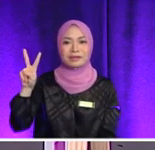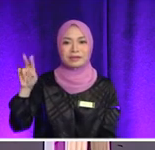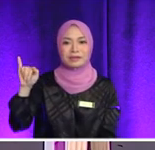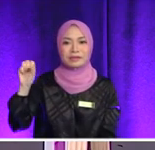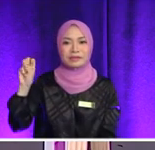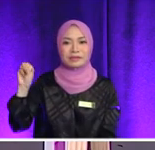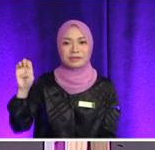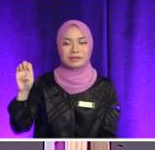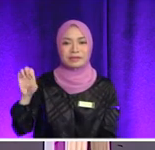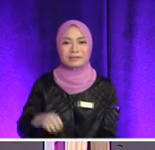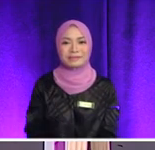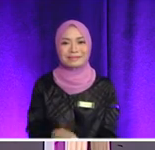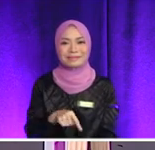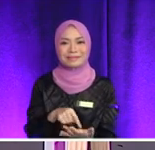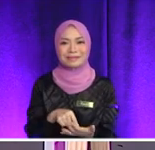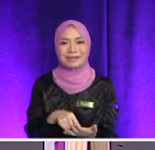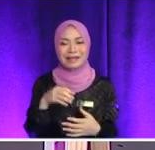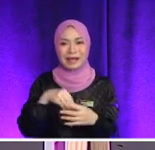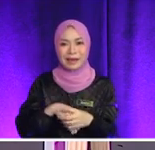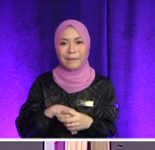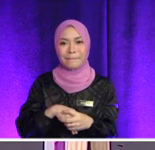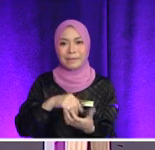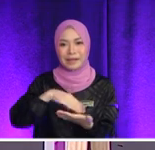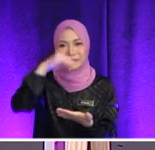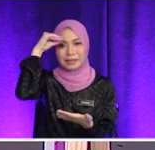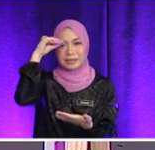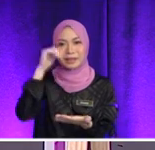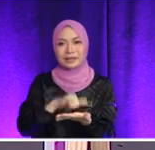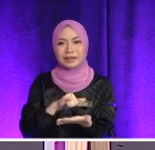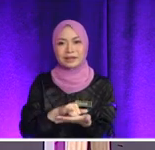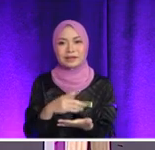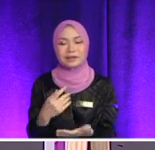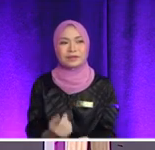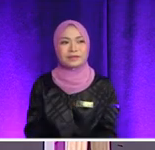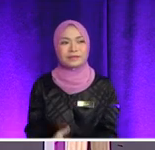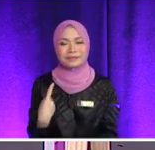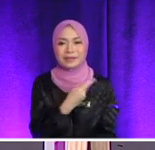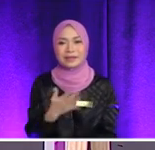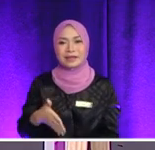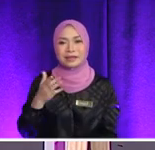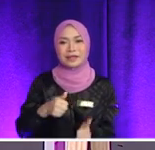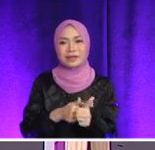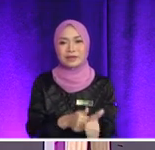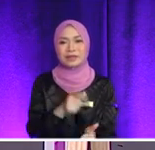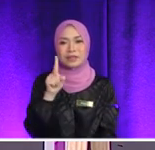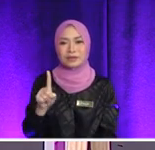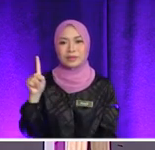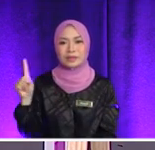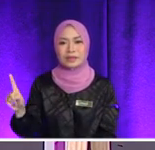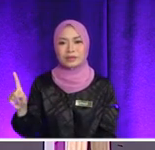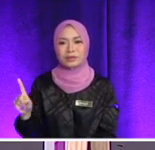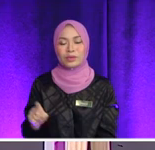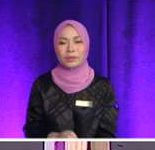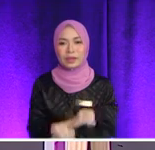ikut satu persatu dari mule yaitu penerangan dari pada guru kemudian eee